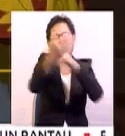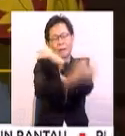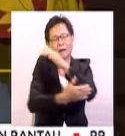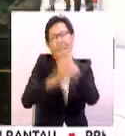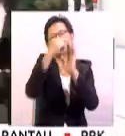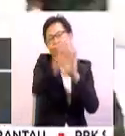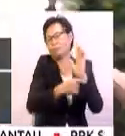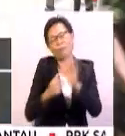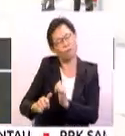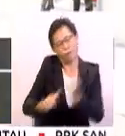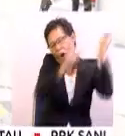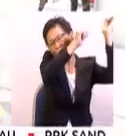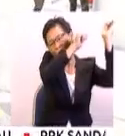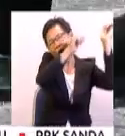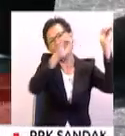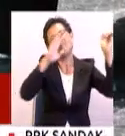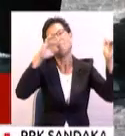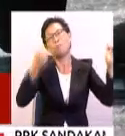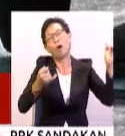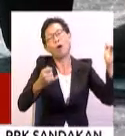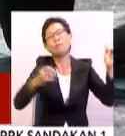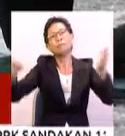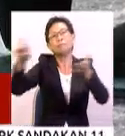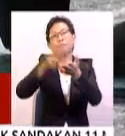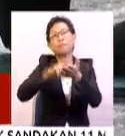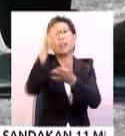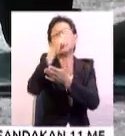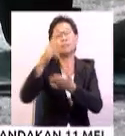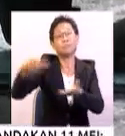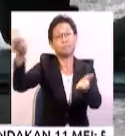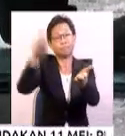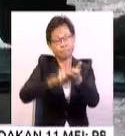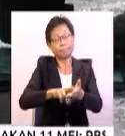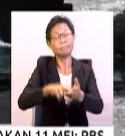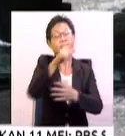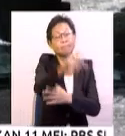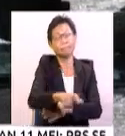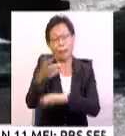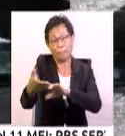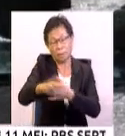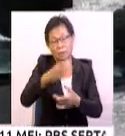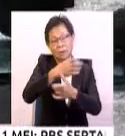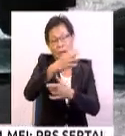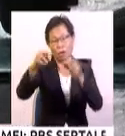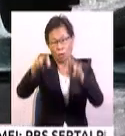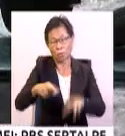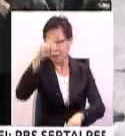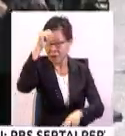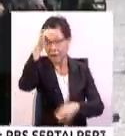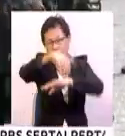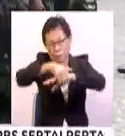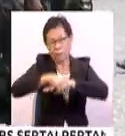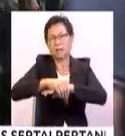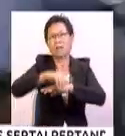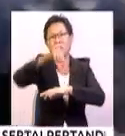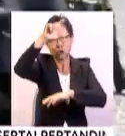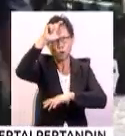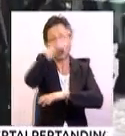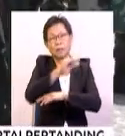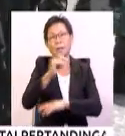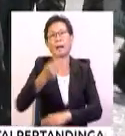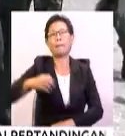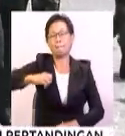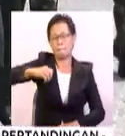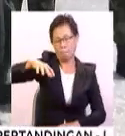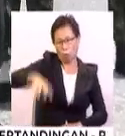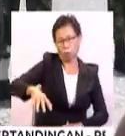country. Menurut kenyataan pihak kerajaan, mereka yang maut termasuk rakyat India, Britain, Turki dan Portugal.